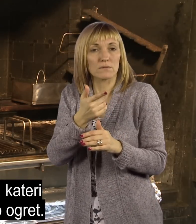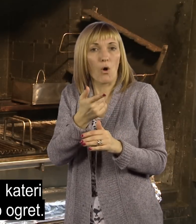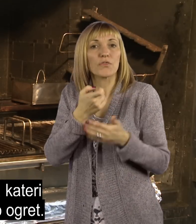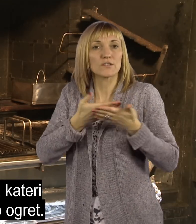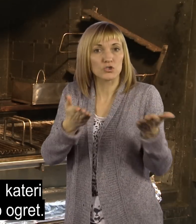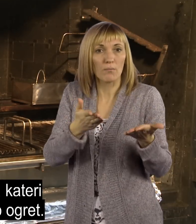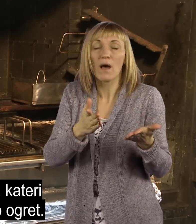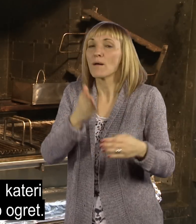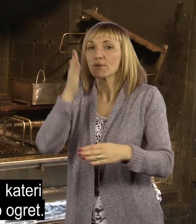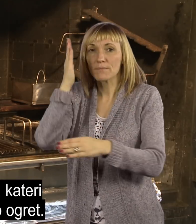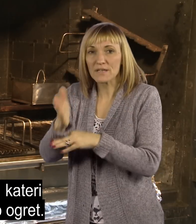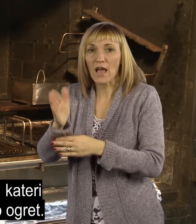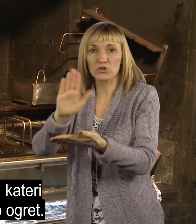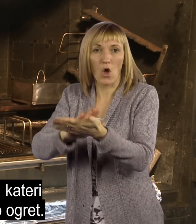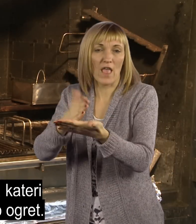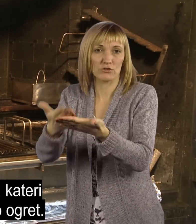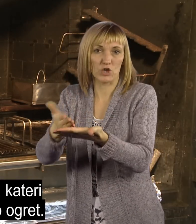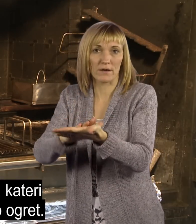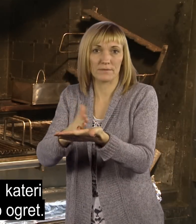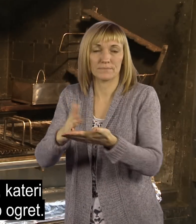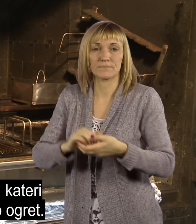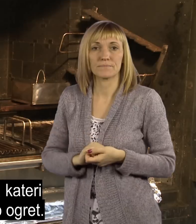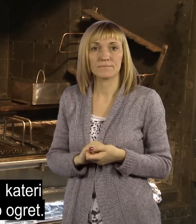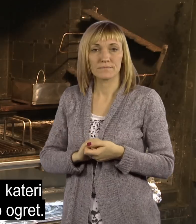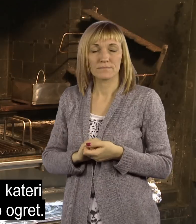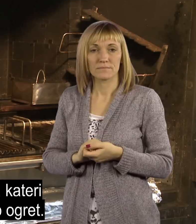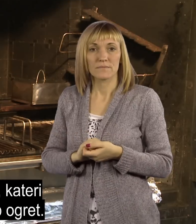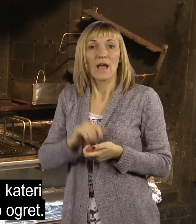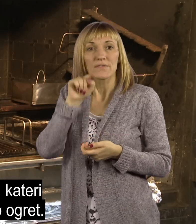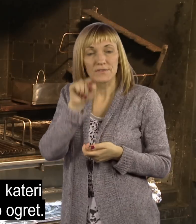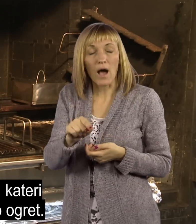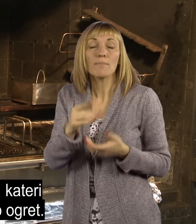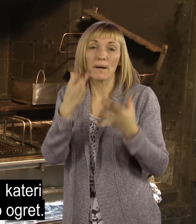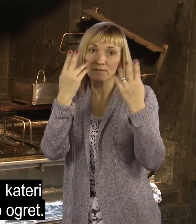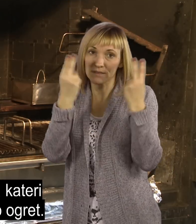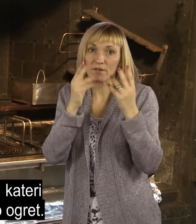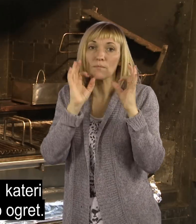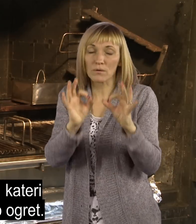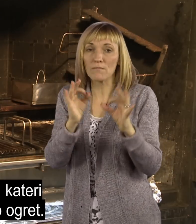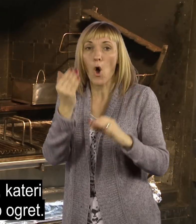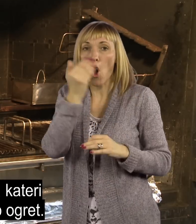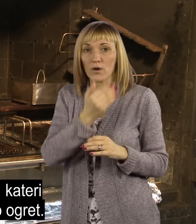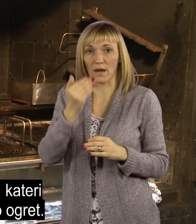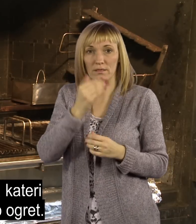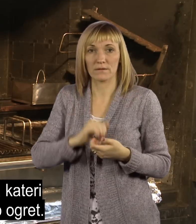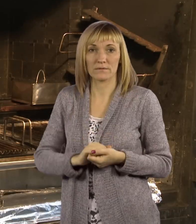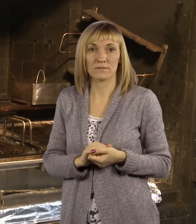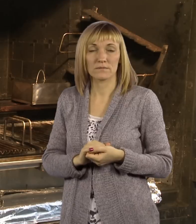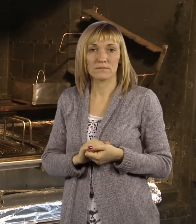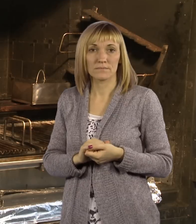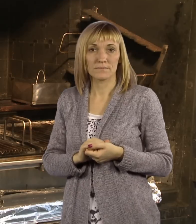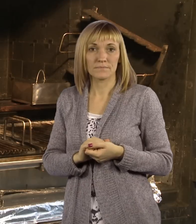gredo direktno na roštilj, na žar, kateri mora biti seveda pravilno ogret.